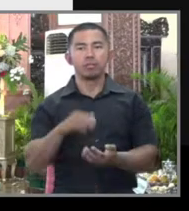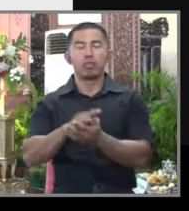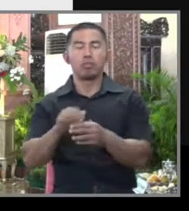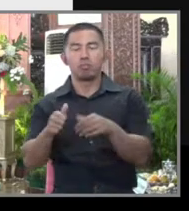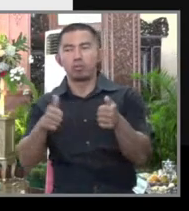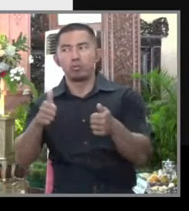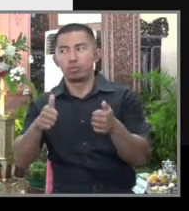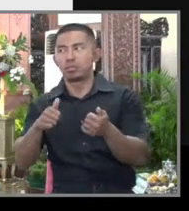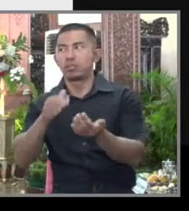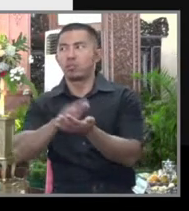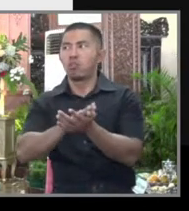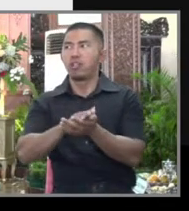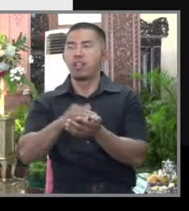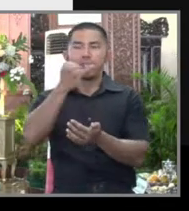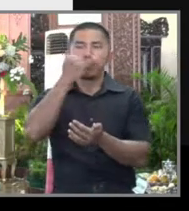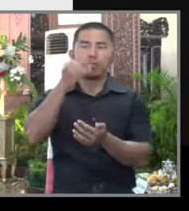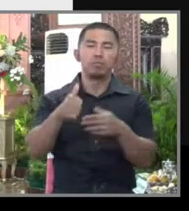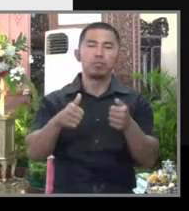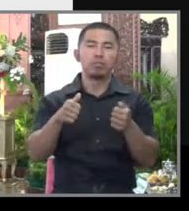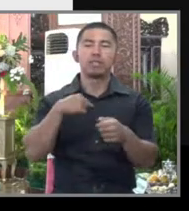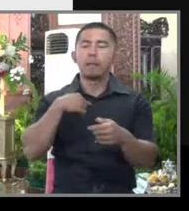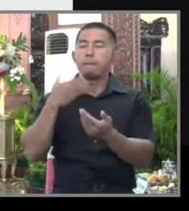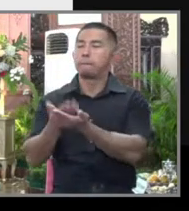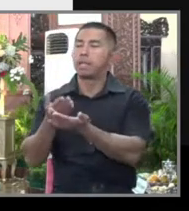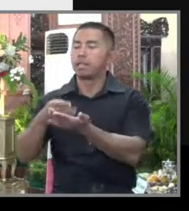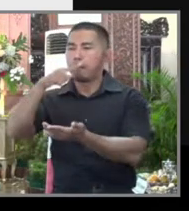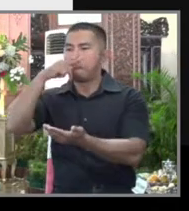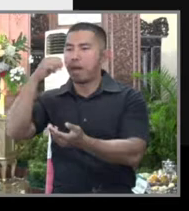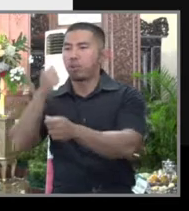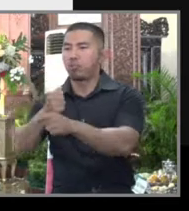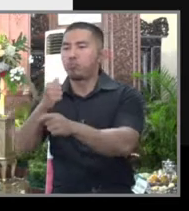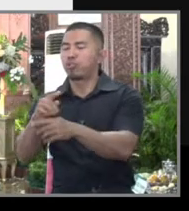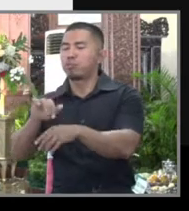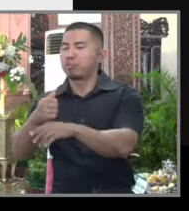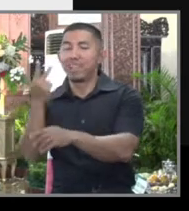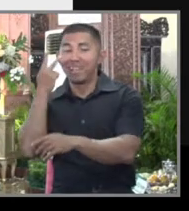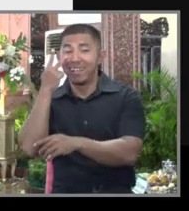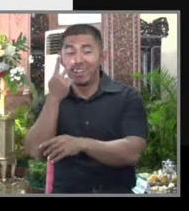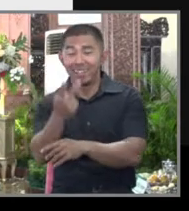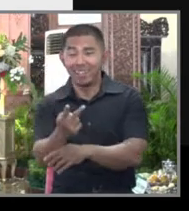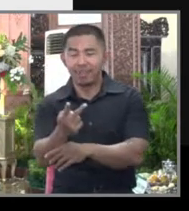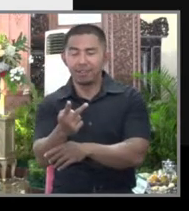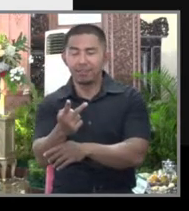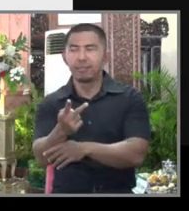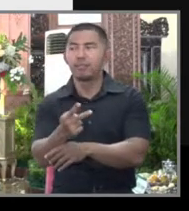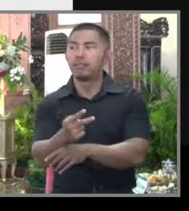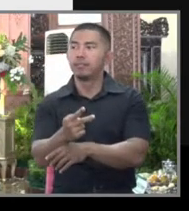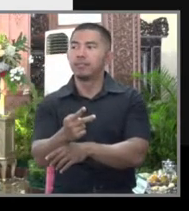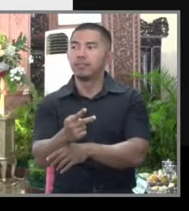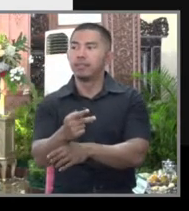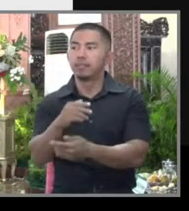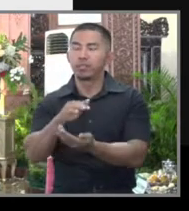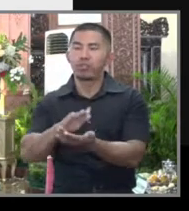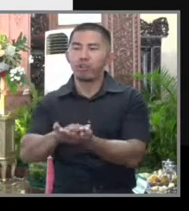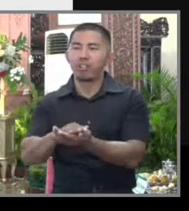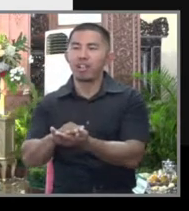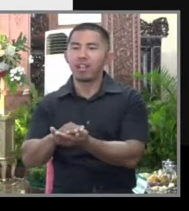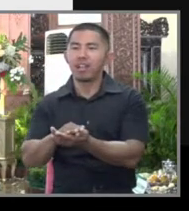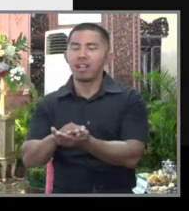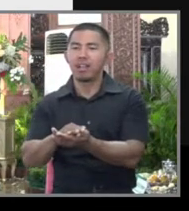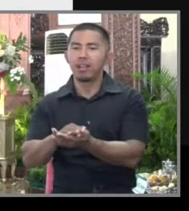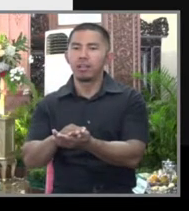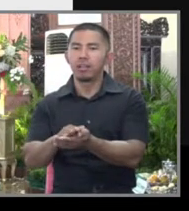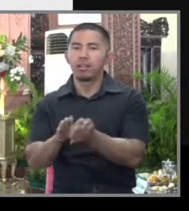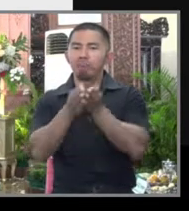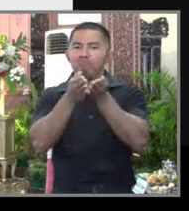Bapak. Kami harapkan Pak Gubernur bisa rawuh di sana, sekolah animasi maupun sekolah pelayaran, walaupun